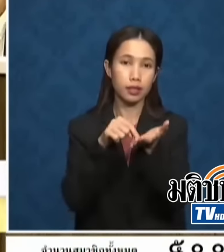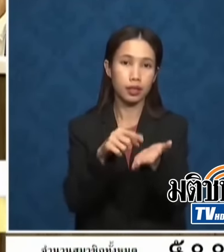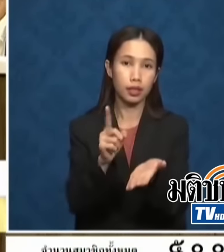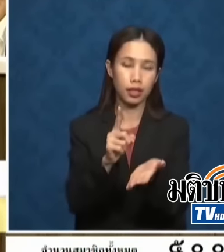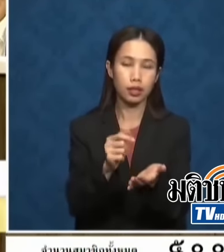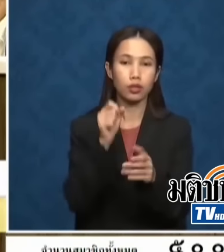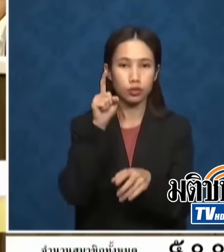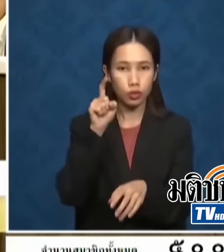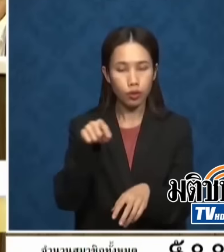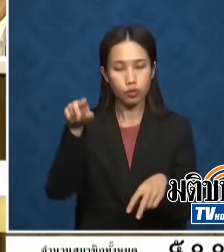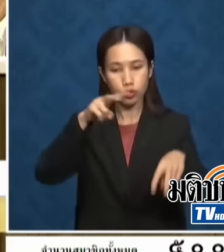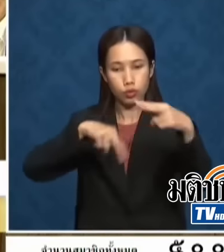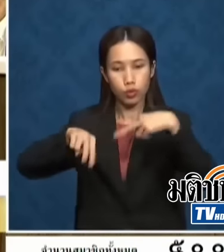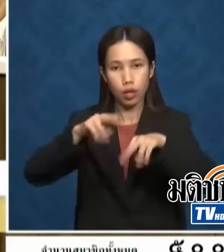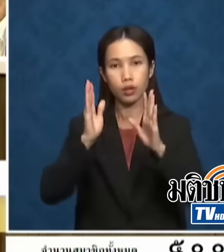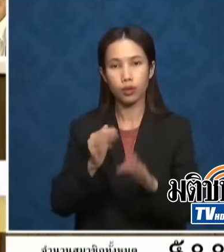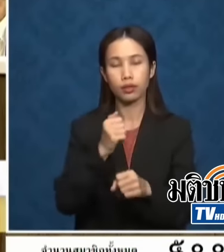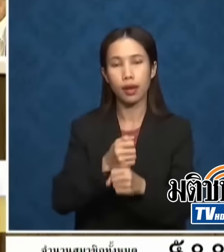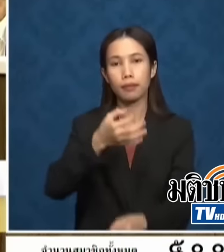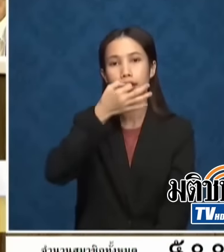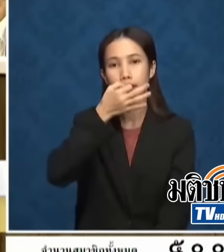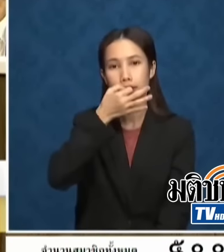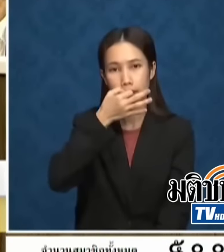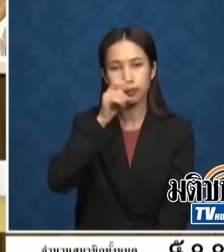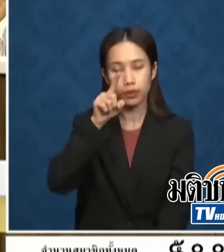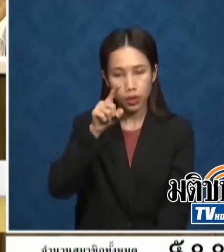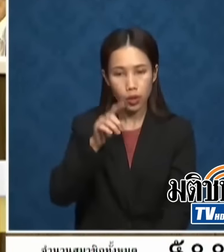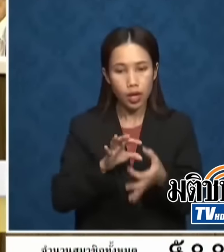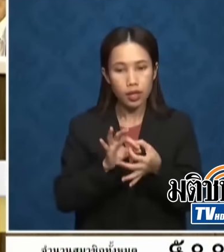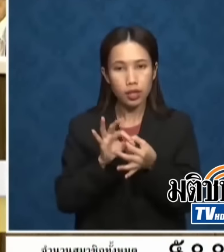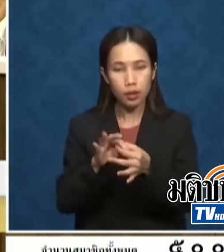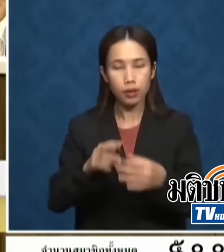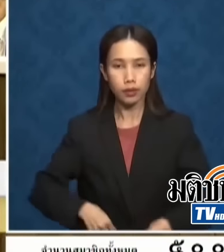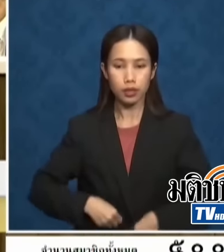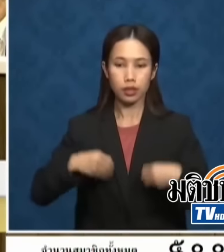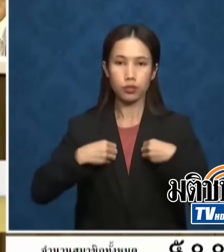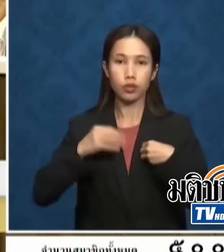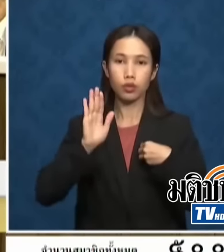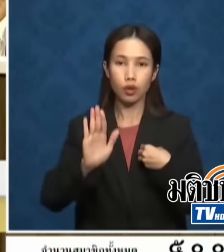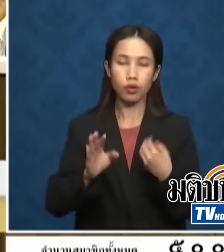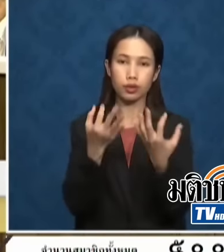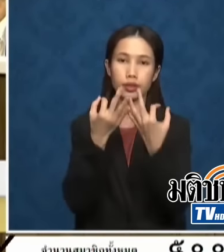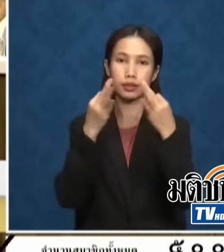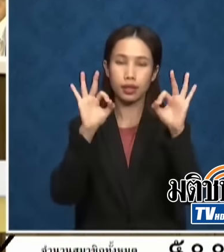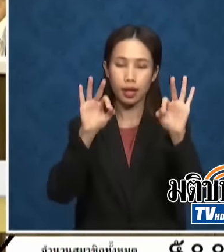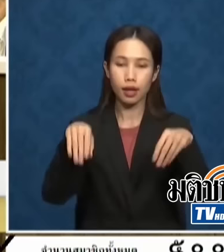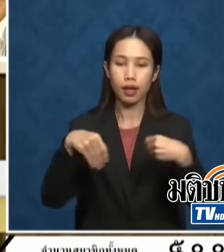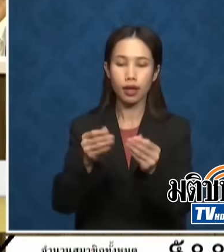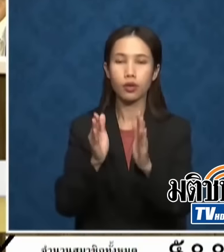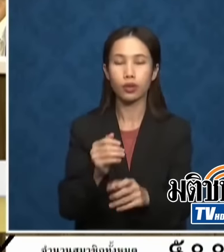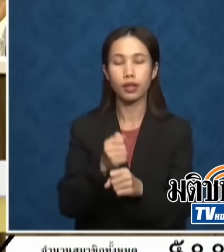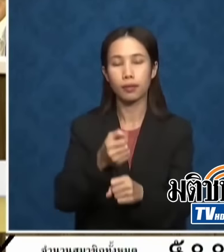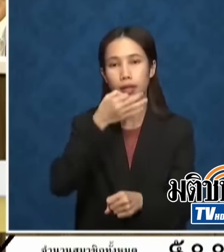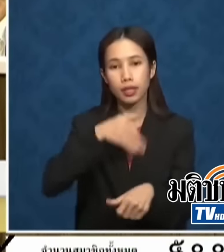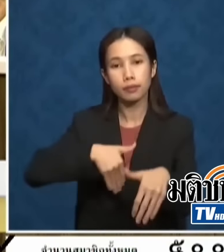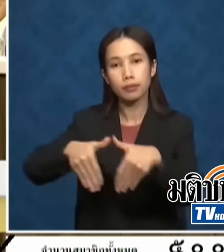ให้คุ้มครองการประกอบอาชีพประมงให้สอดคล้องกับวิถีชีวิตชาวประมงเพิ่มอิสระให้กลุ่มประมงพื้นบ้านส